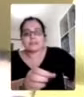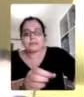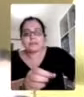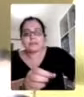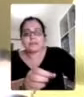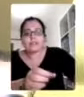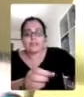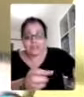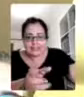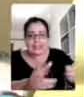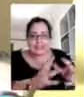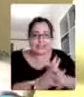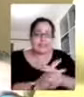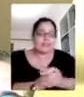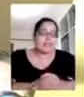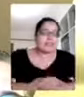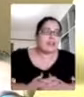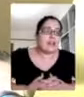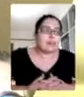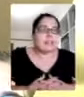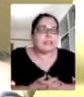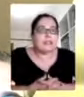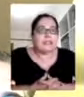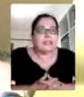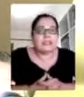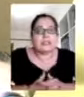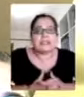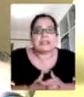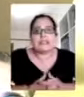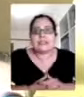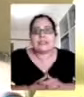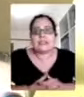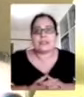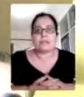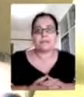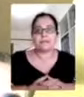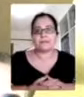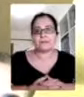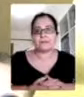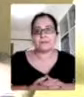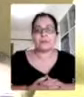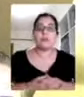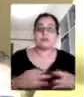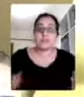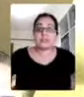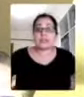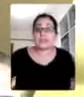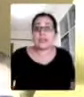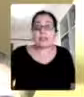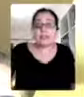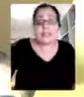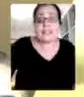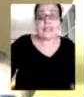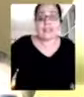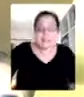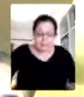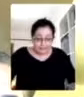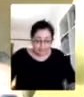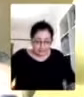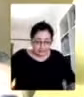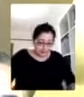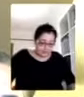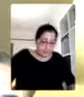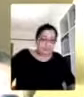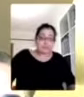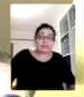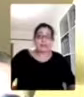Bey, var, evet. Ama nasıl diyeyim size? Bu sınırlama alkolde de var.